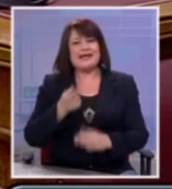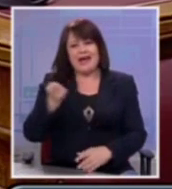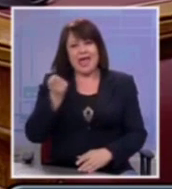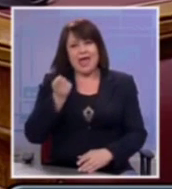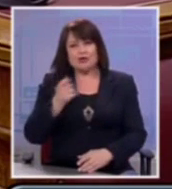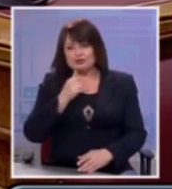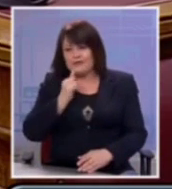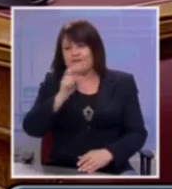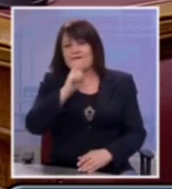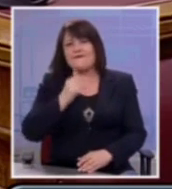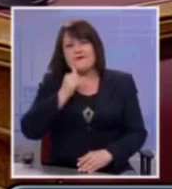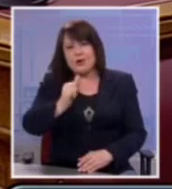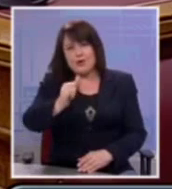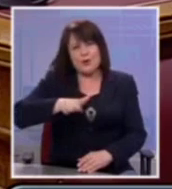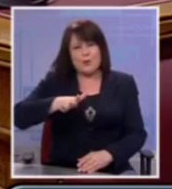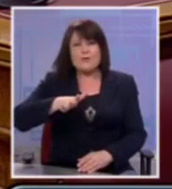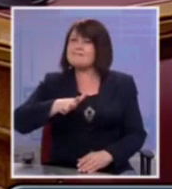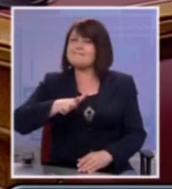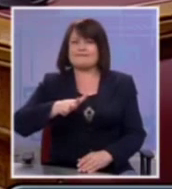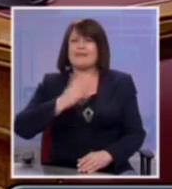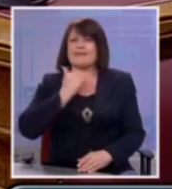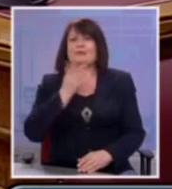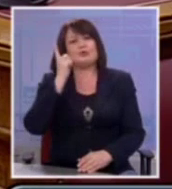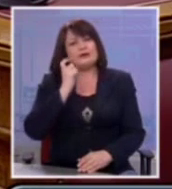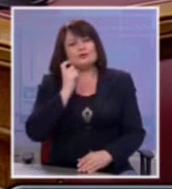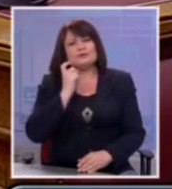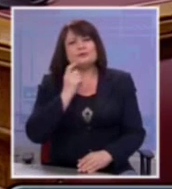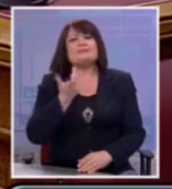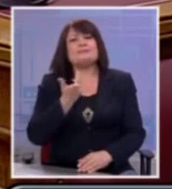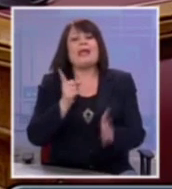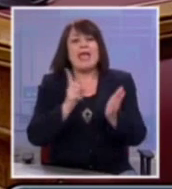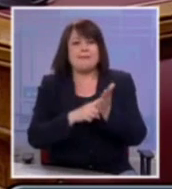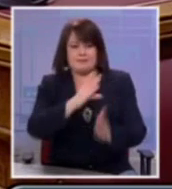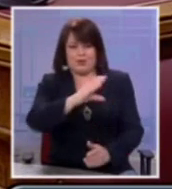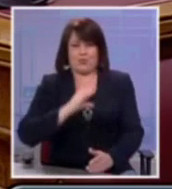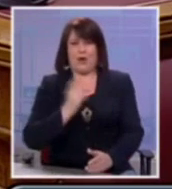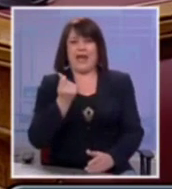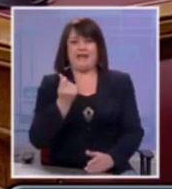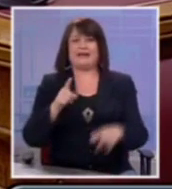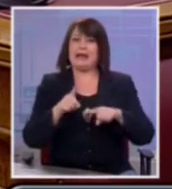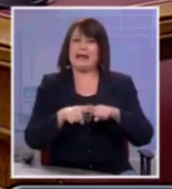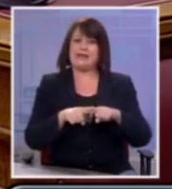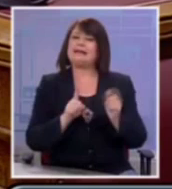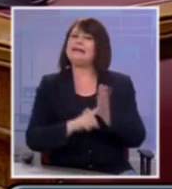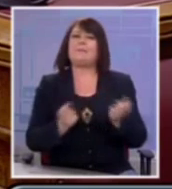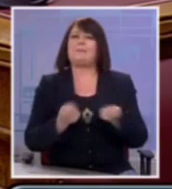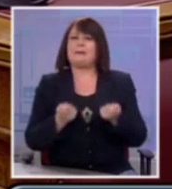ήταν βιώσιμο με μεγάλη πιθανότητα. Και επομένως έπρεπε για να χρηματοδοτηθεί η Ελλάδα